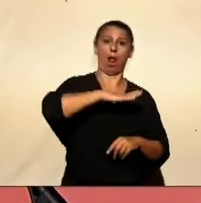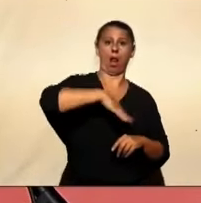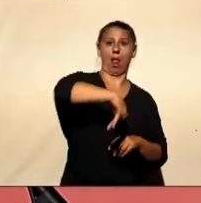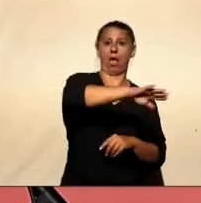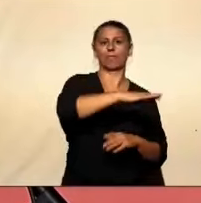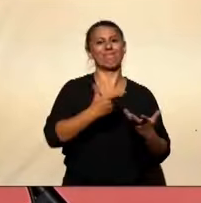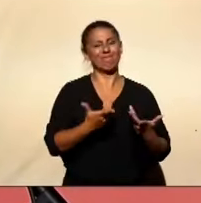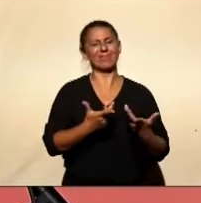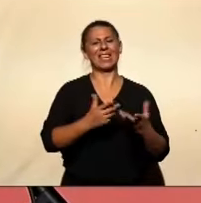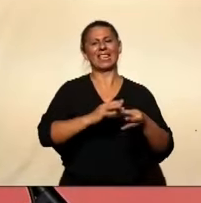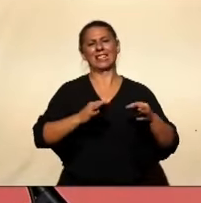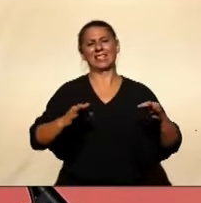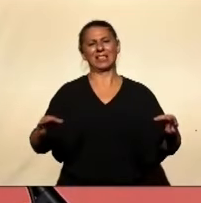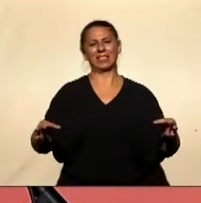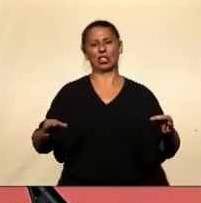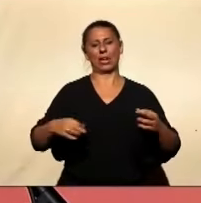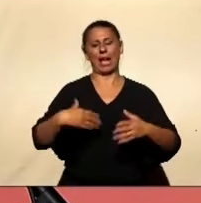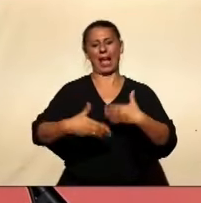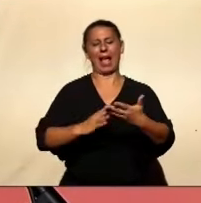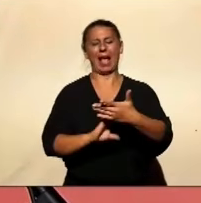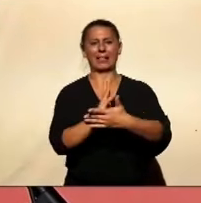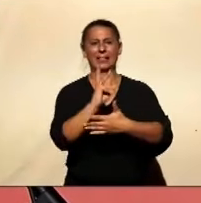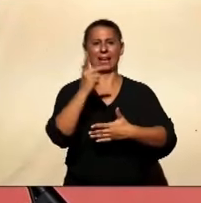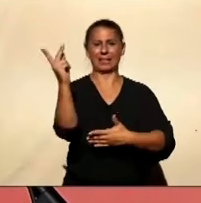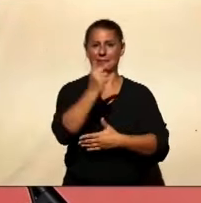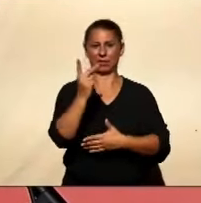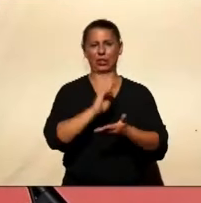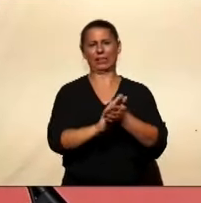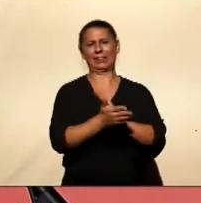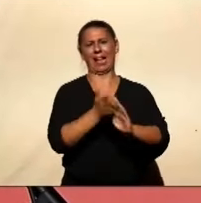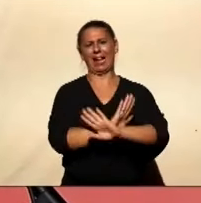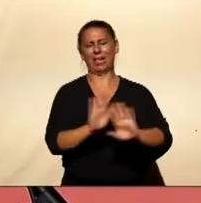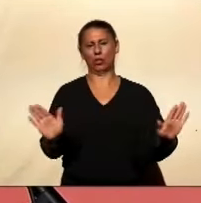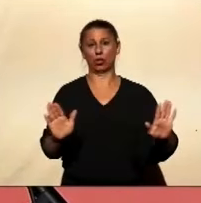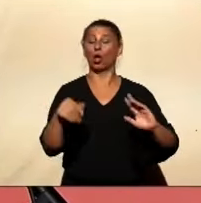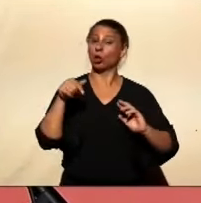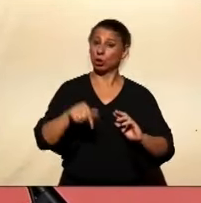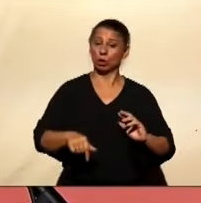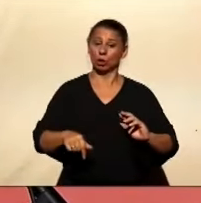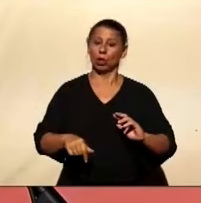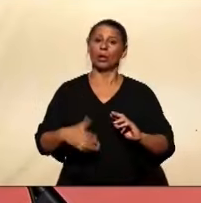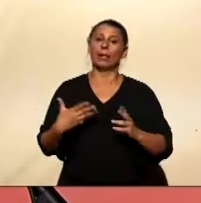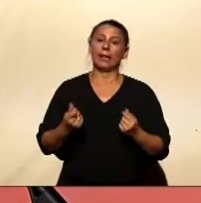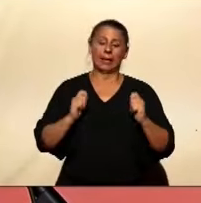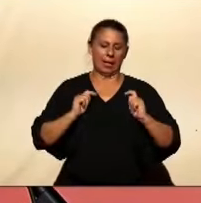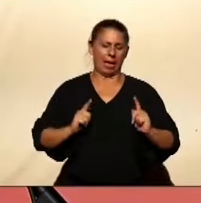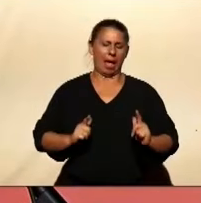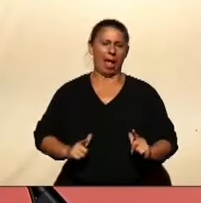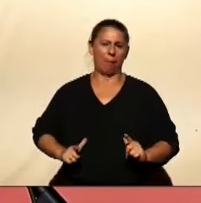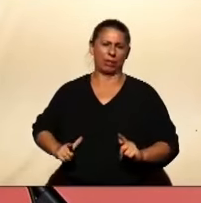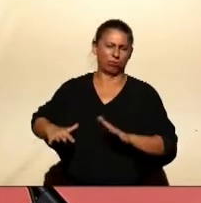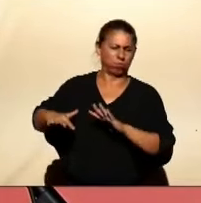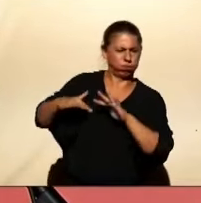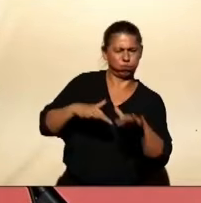ότι η ιστορία της εξέλιξης των κοινωνιών τελείωσε, ότι η ορμητική καπιταλιστική